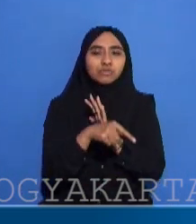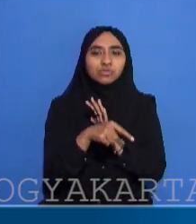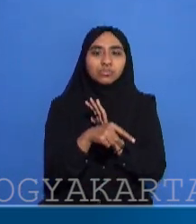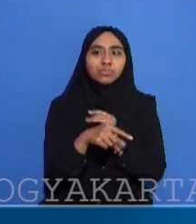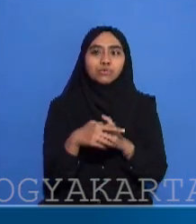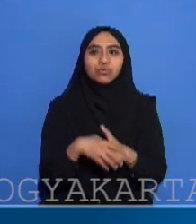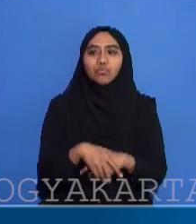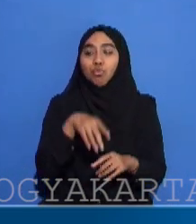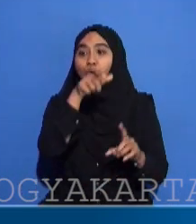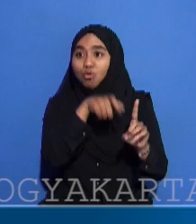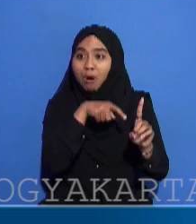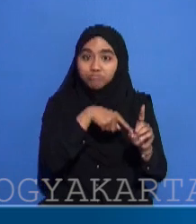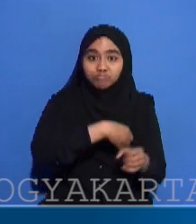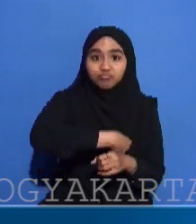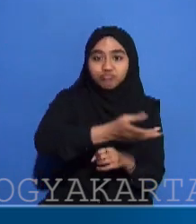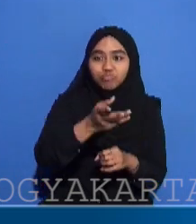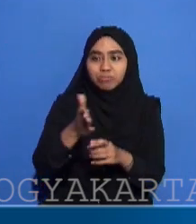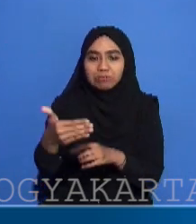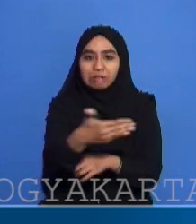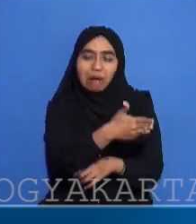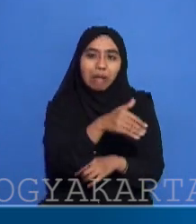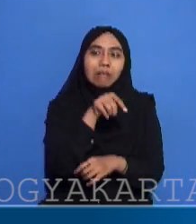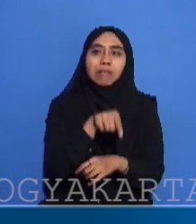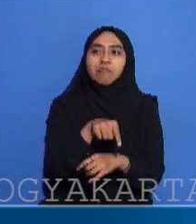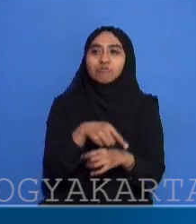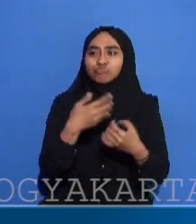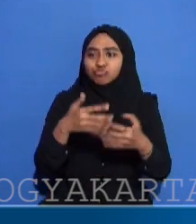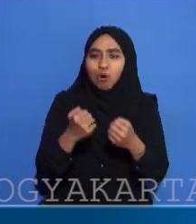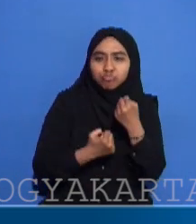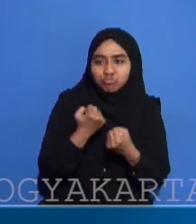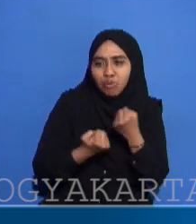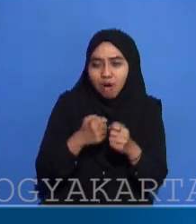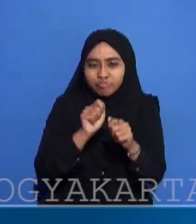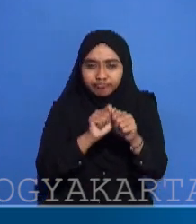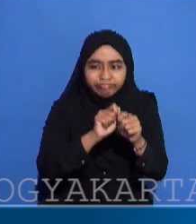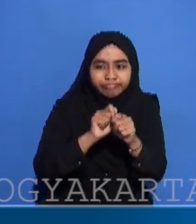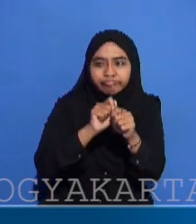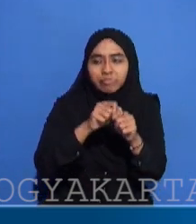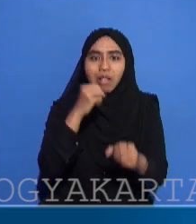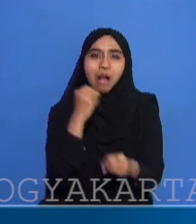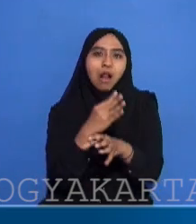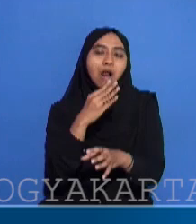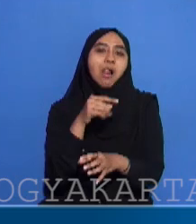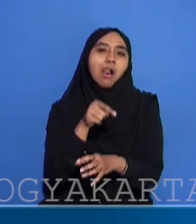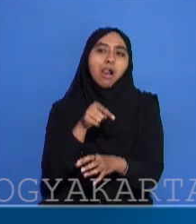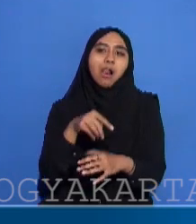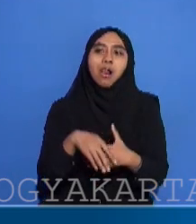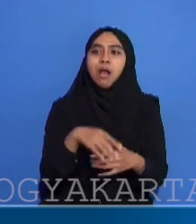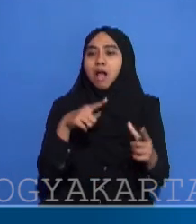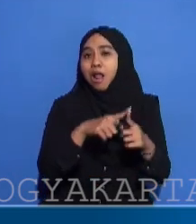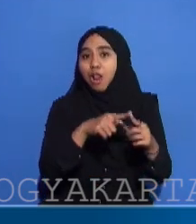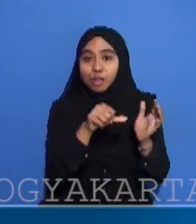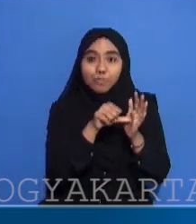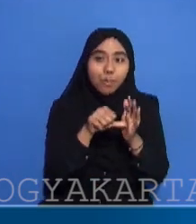sendiri sebenarnya sudah berusaha memperbaiki dan mengganti bagian mesin yang rusak, namun gagal. Akibatnya alat bantuan ini pun hanya